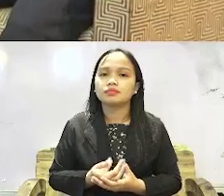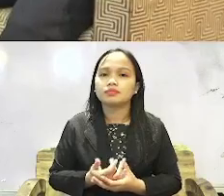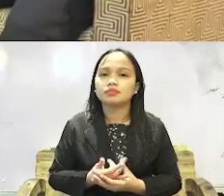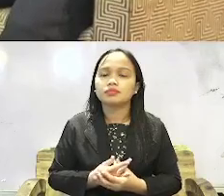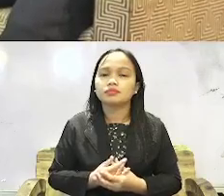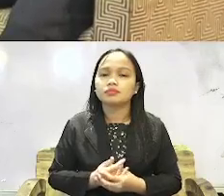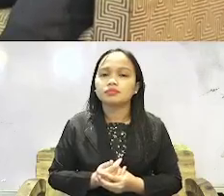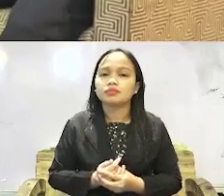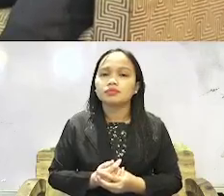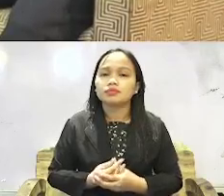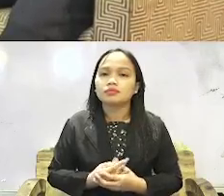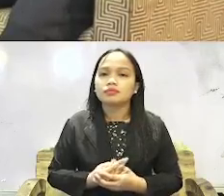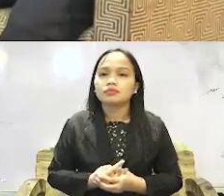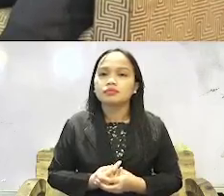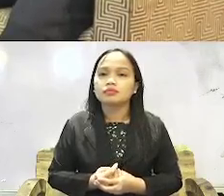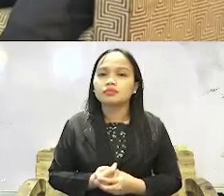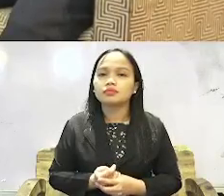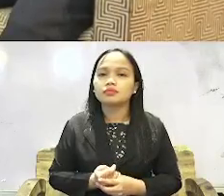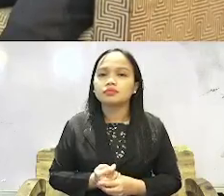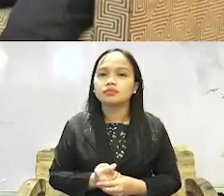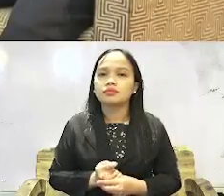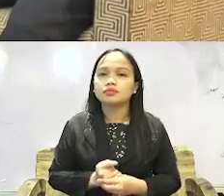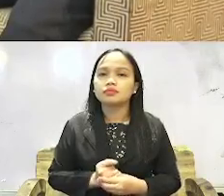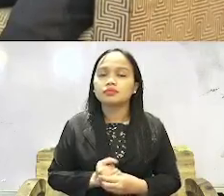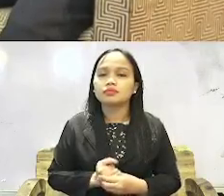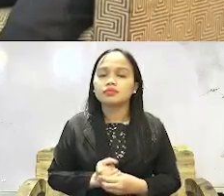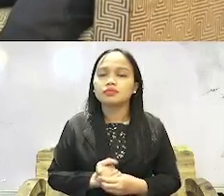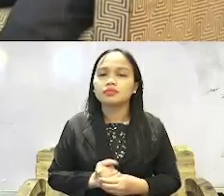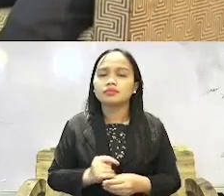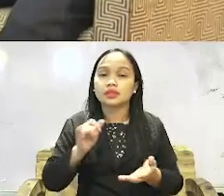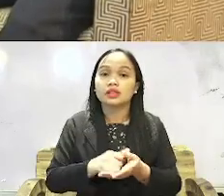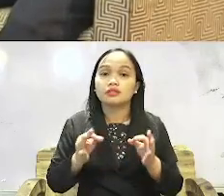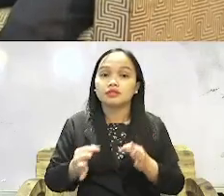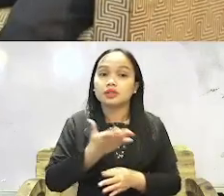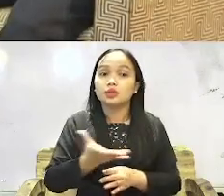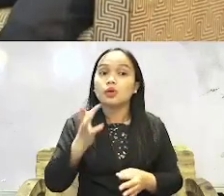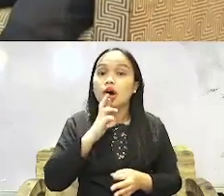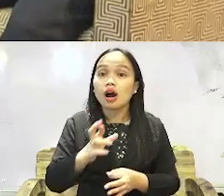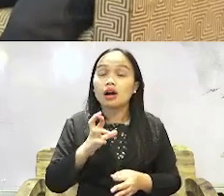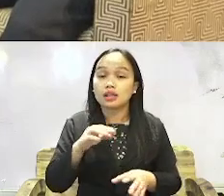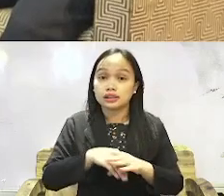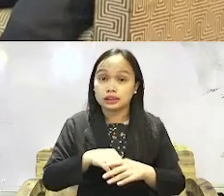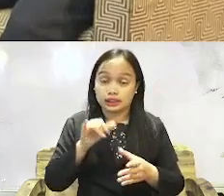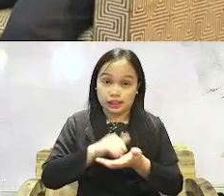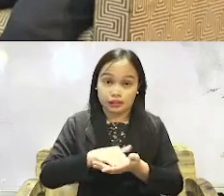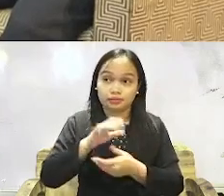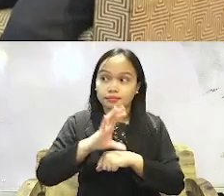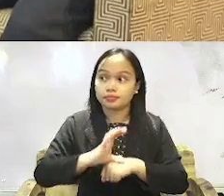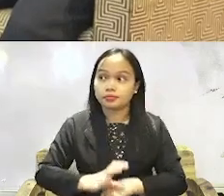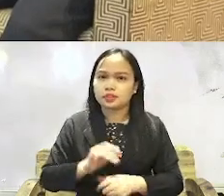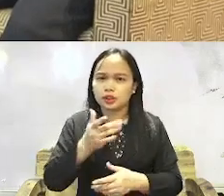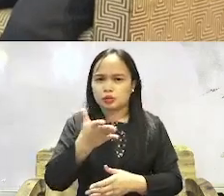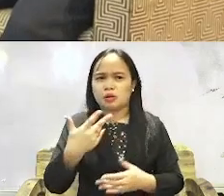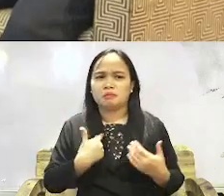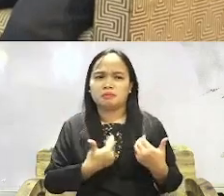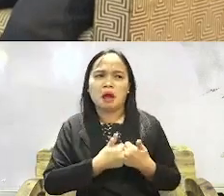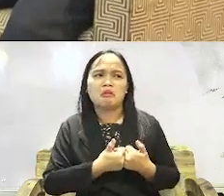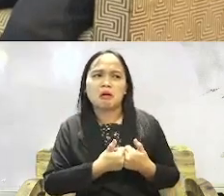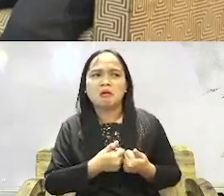nyo, you have to accept the fact that if you are in that condition, kayong may mga